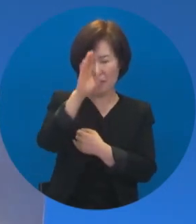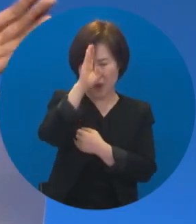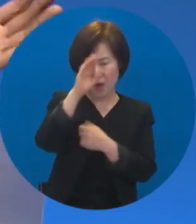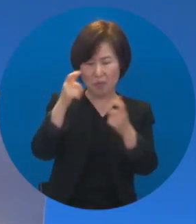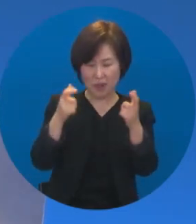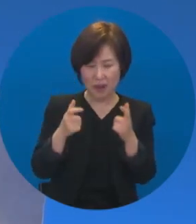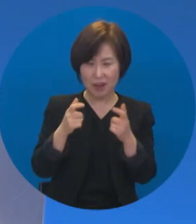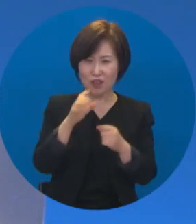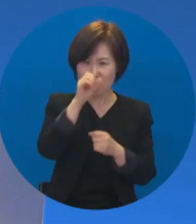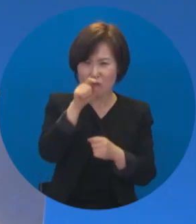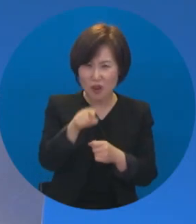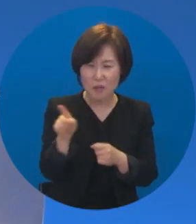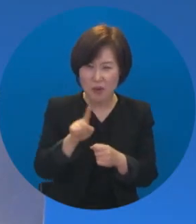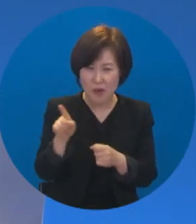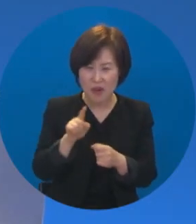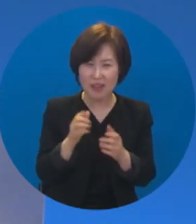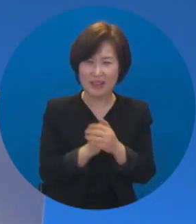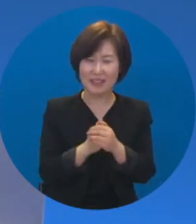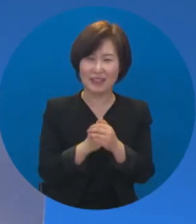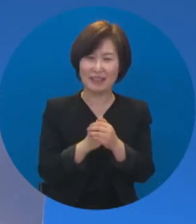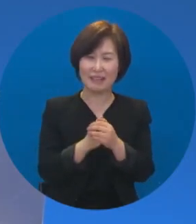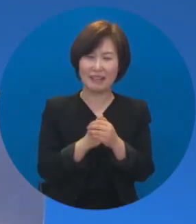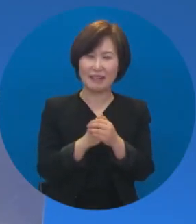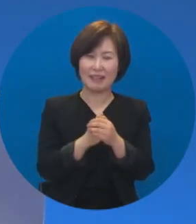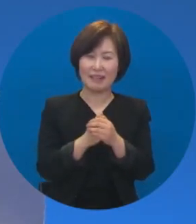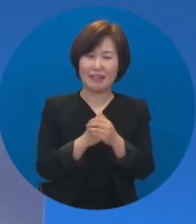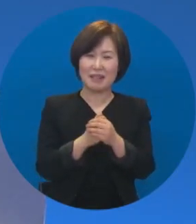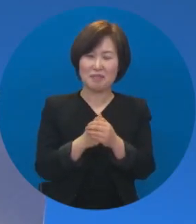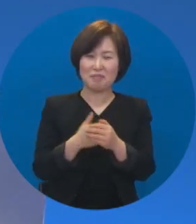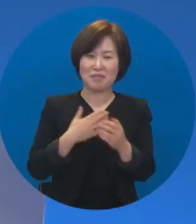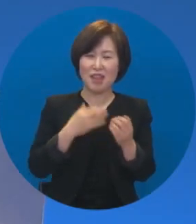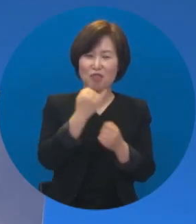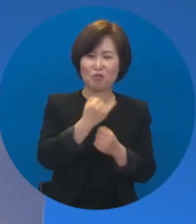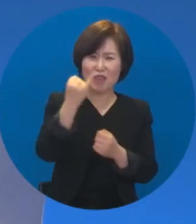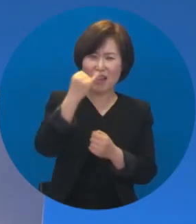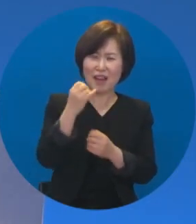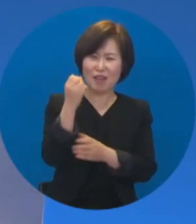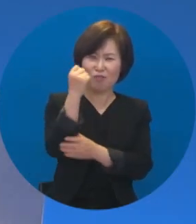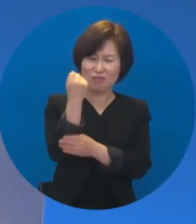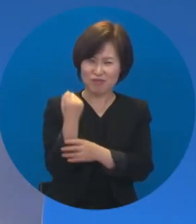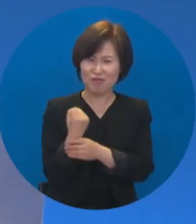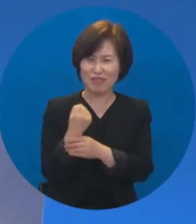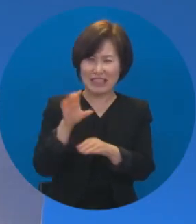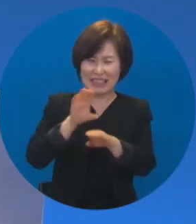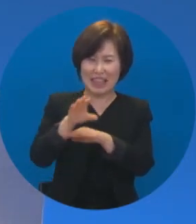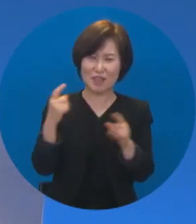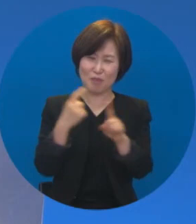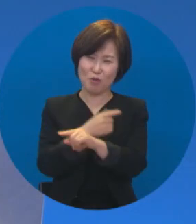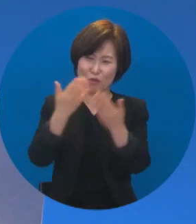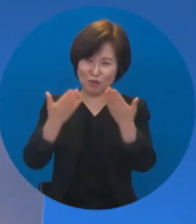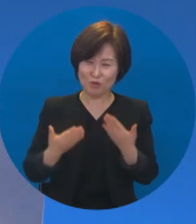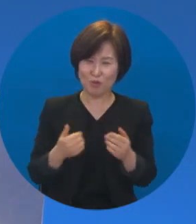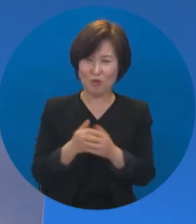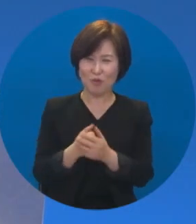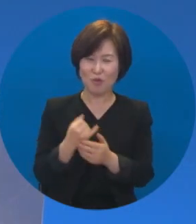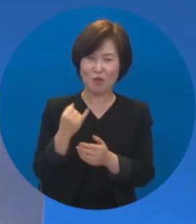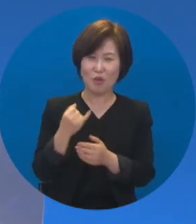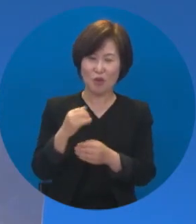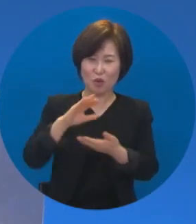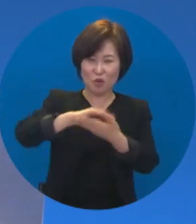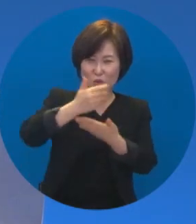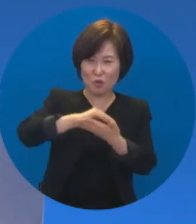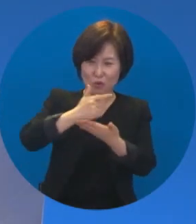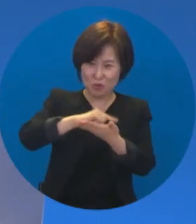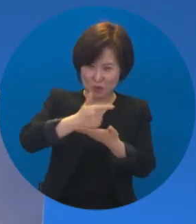전라도까지 왔다 갔다 하는 게 위험하다고 누님이 오래된 차를 바꿔주셨다. 이모님이 노트북도 사주시고 와이프도